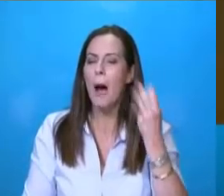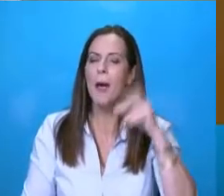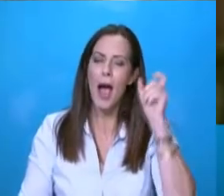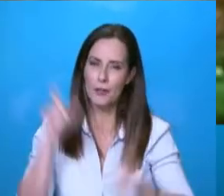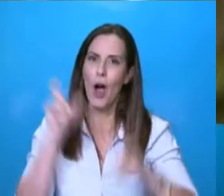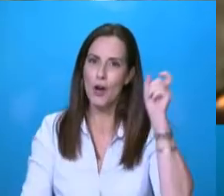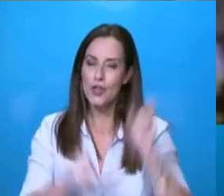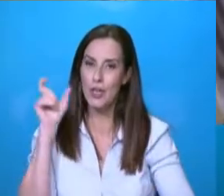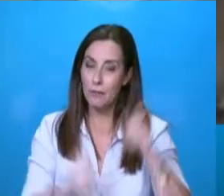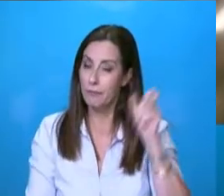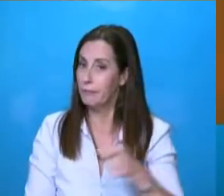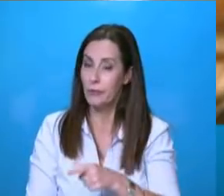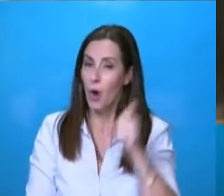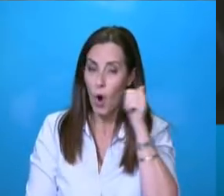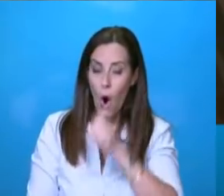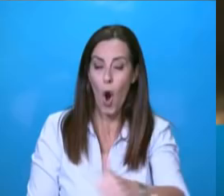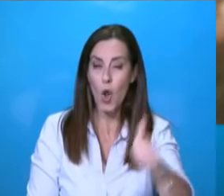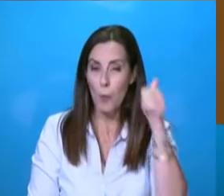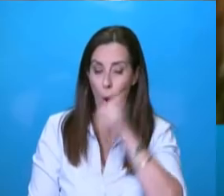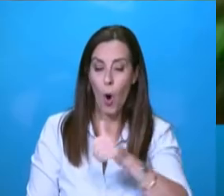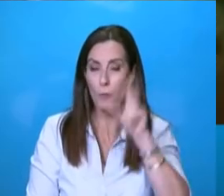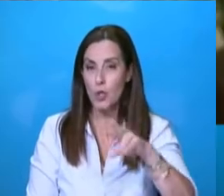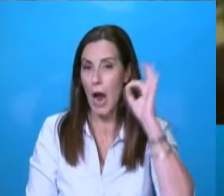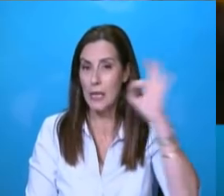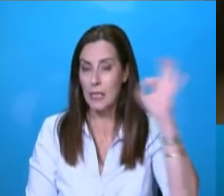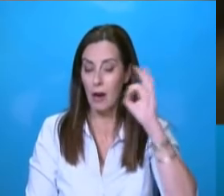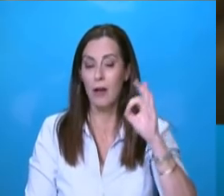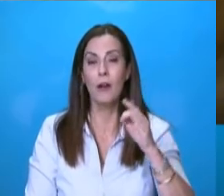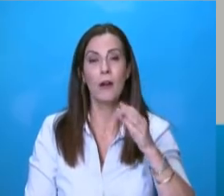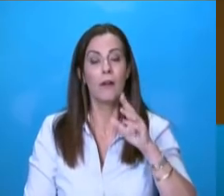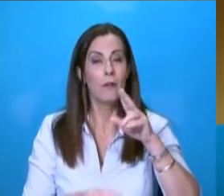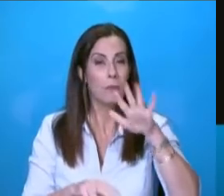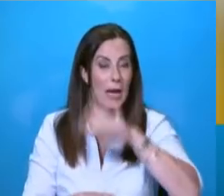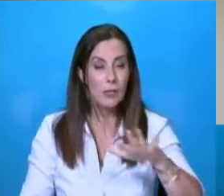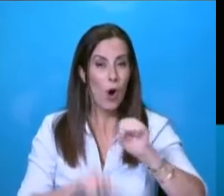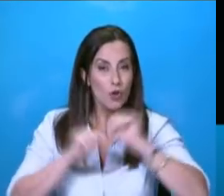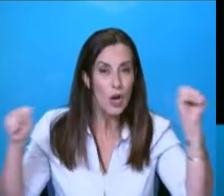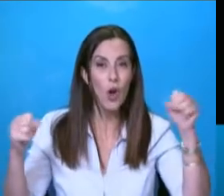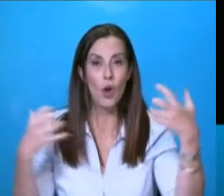תושבים שחיים תחת אש בלתי פוסקת כבר 1.5 שנים.